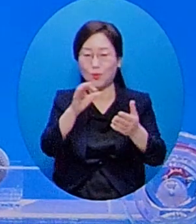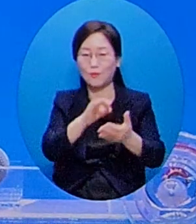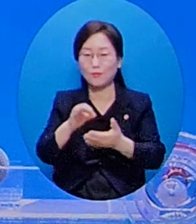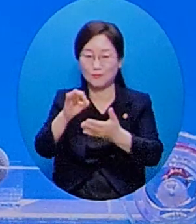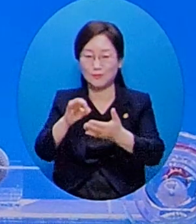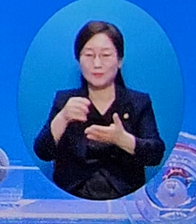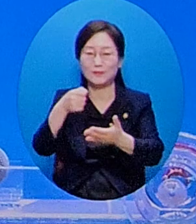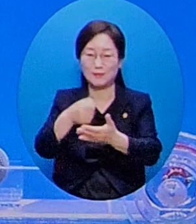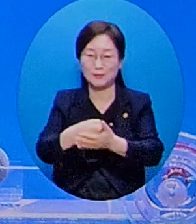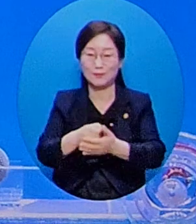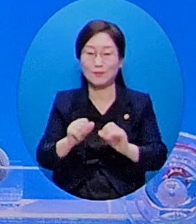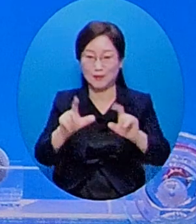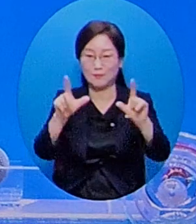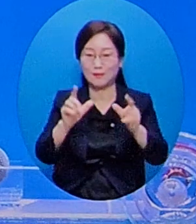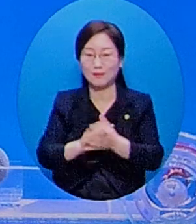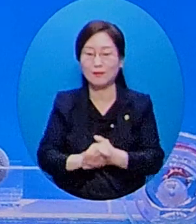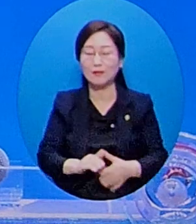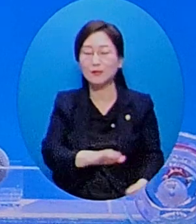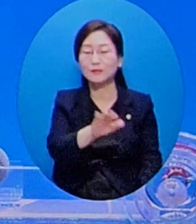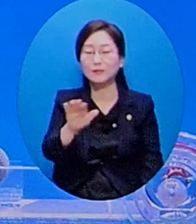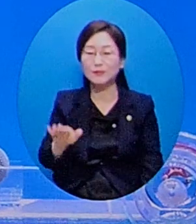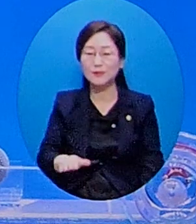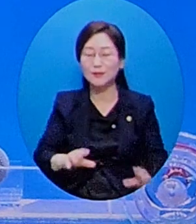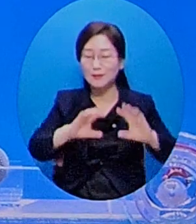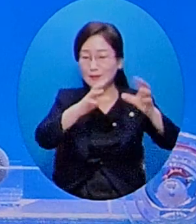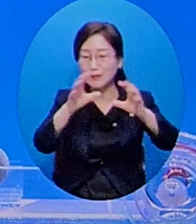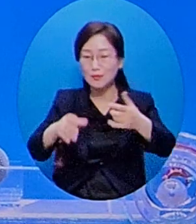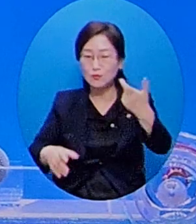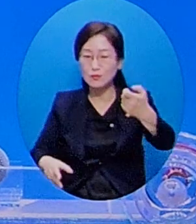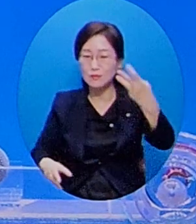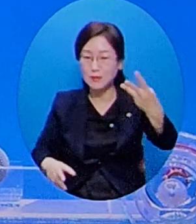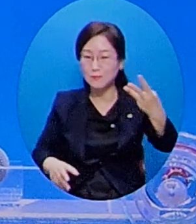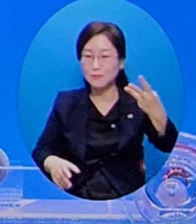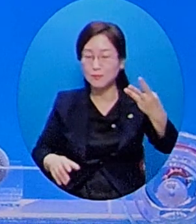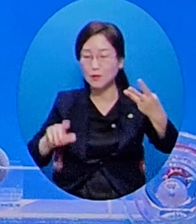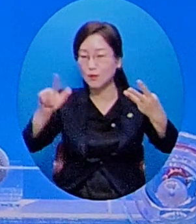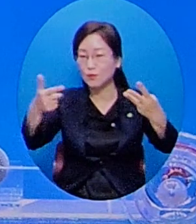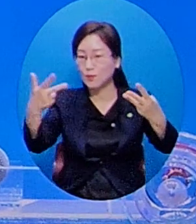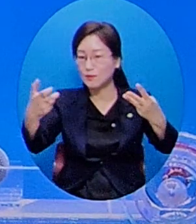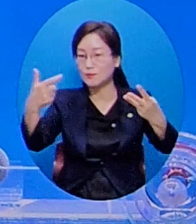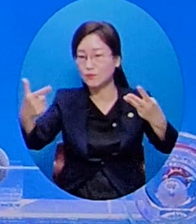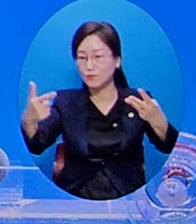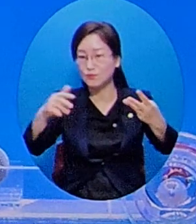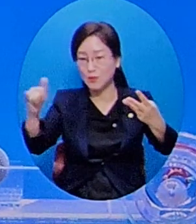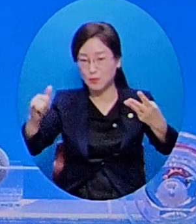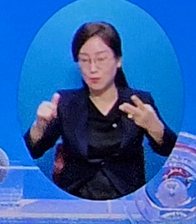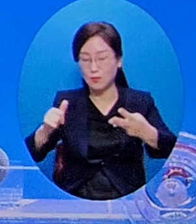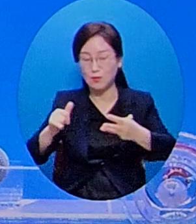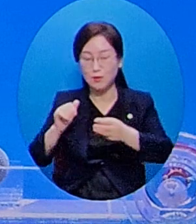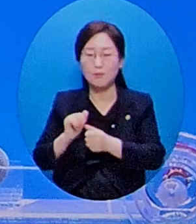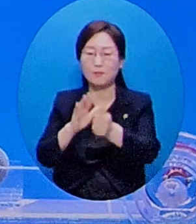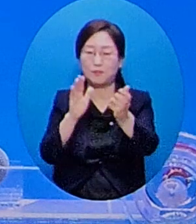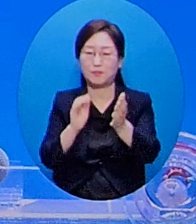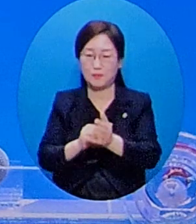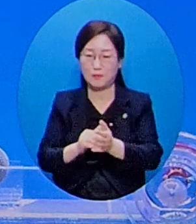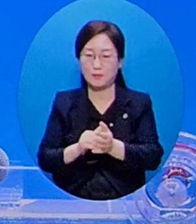주일인데 우리가 전 세계 63개국에 676명의 선교사를 파송하고